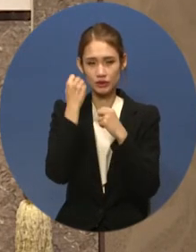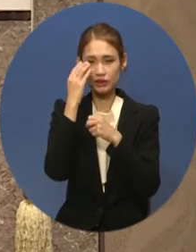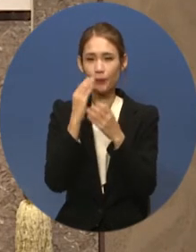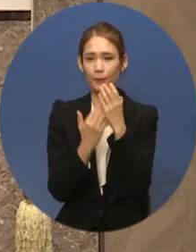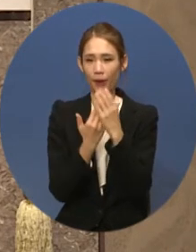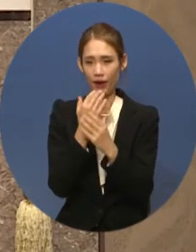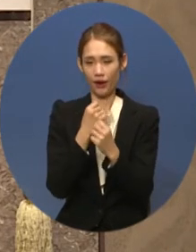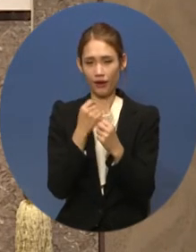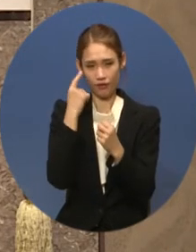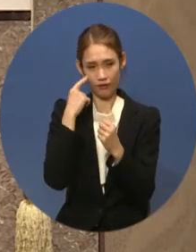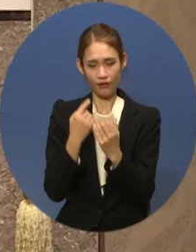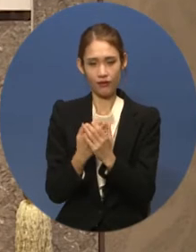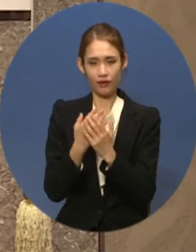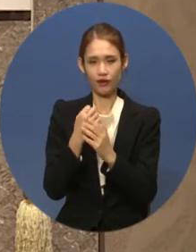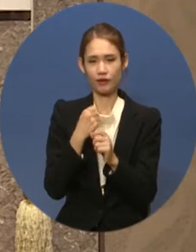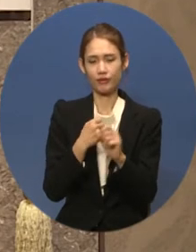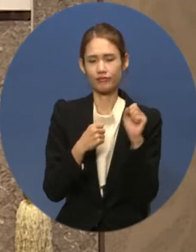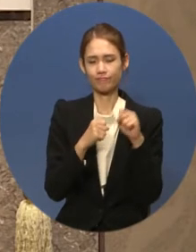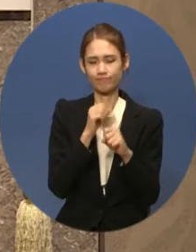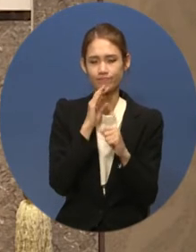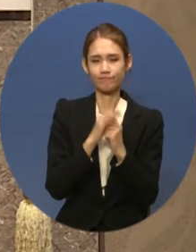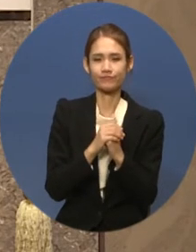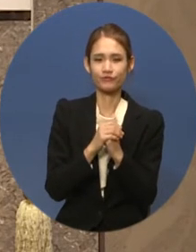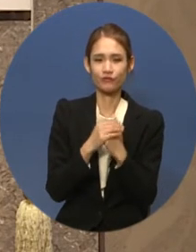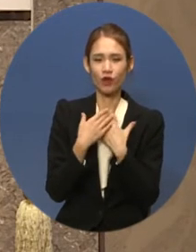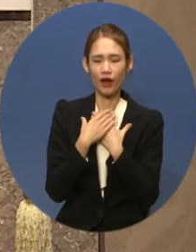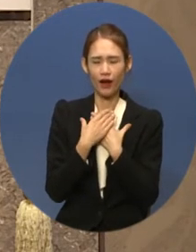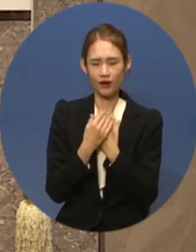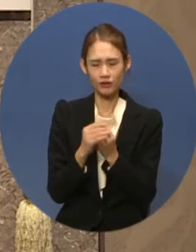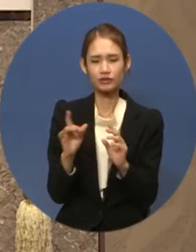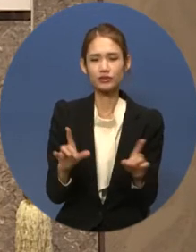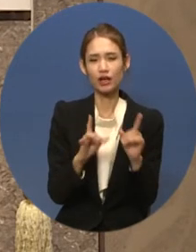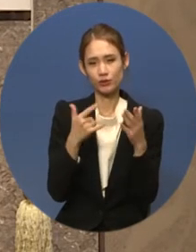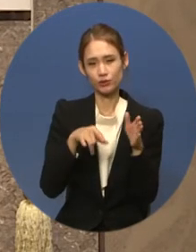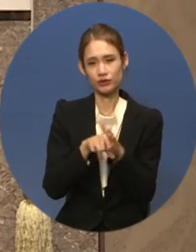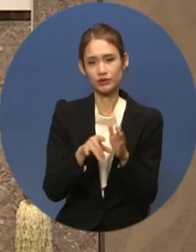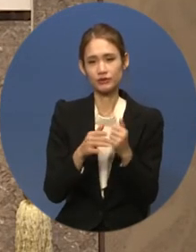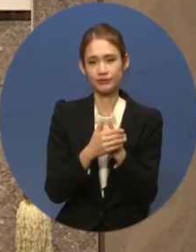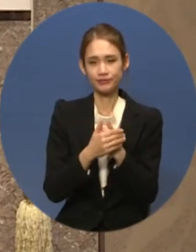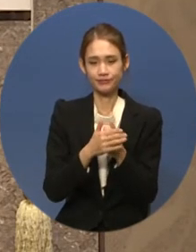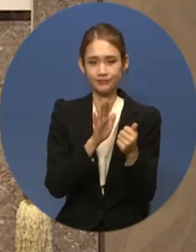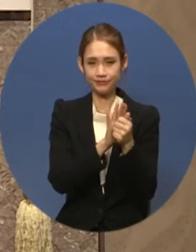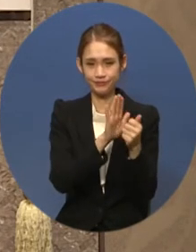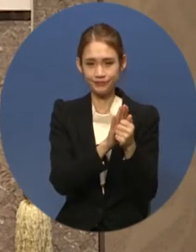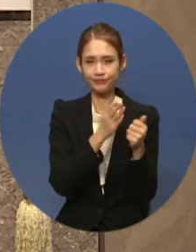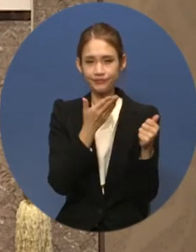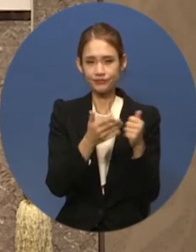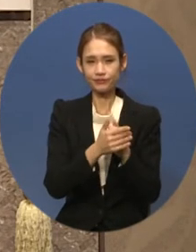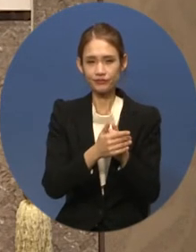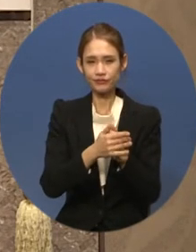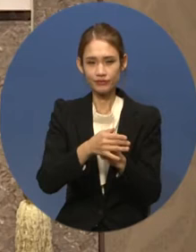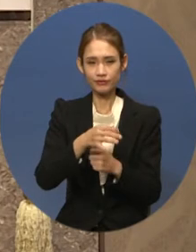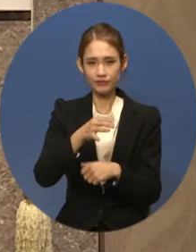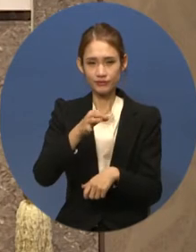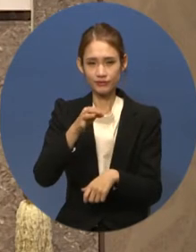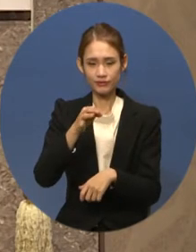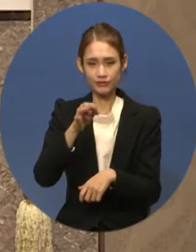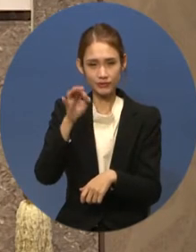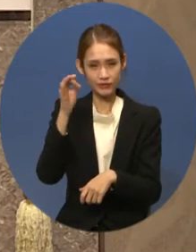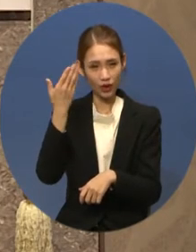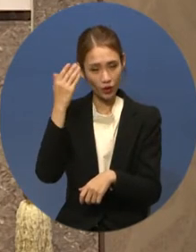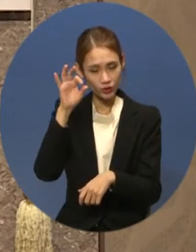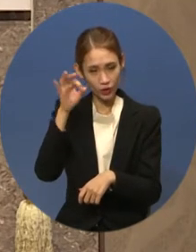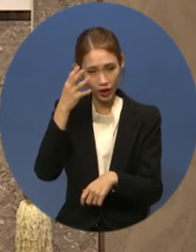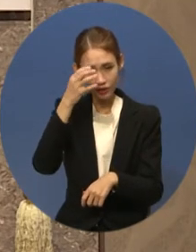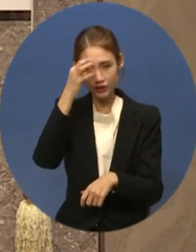해 줘 봤습니다 이렇게 해서 안정되게 삶을 어 놀이 실 수 있도록 지원하고 있구요 최첨단